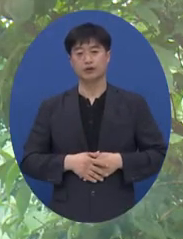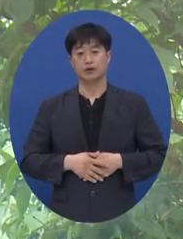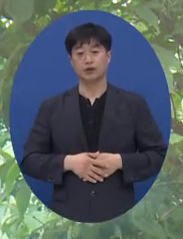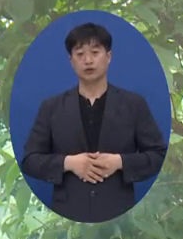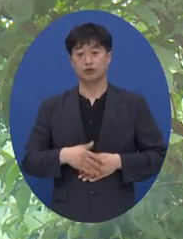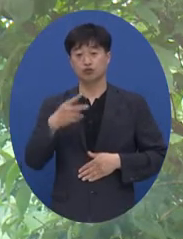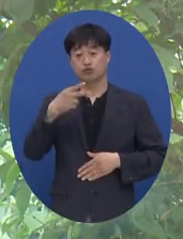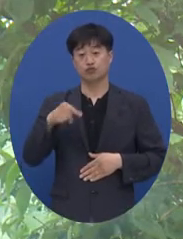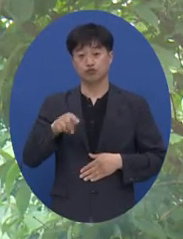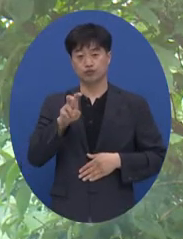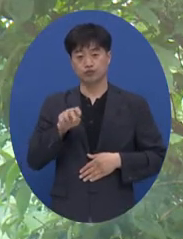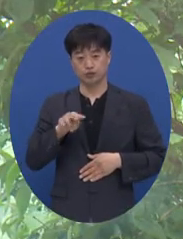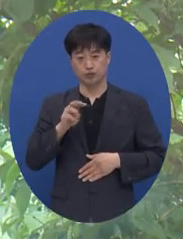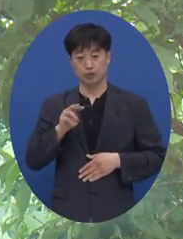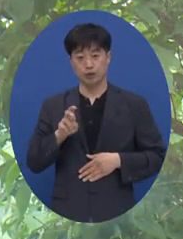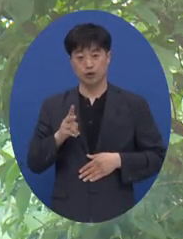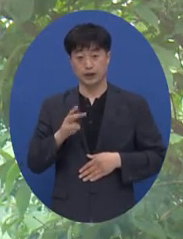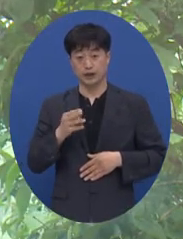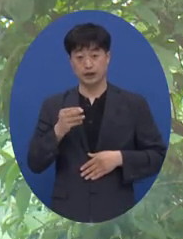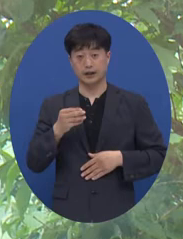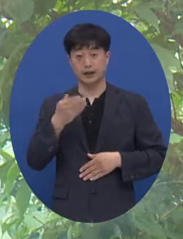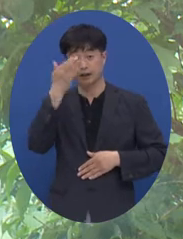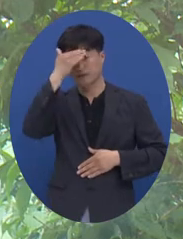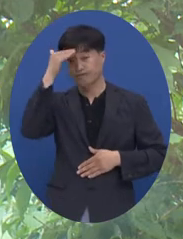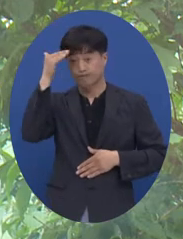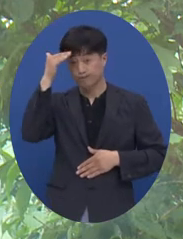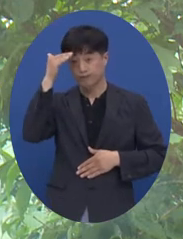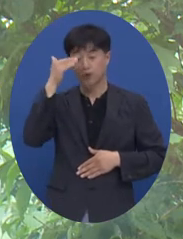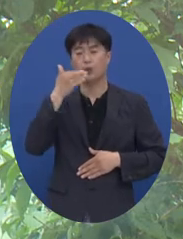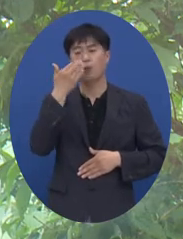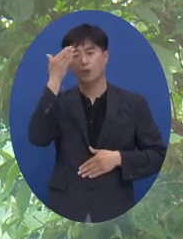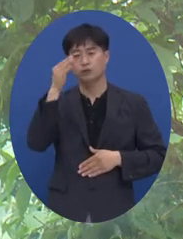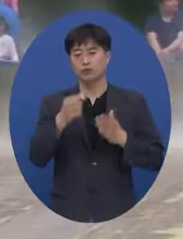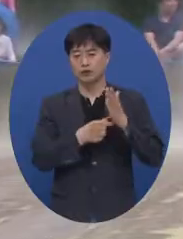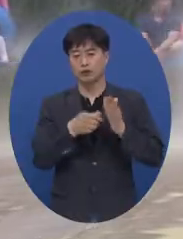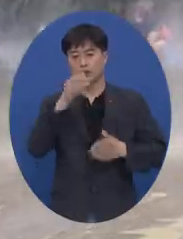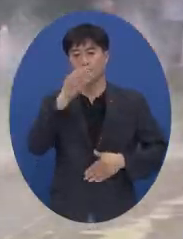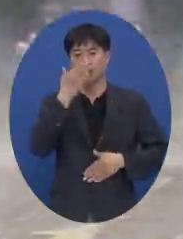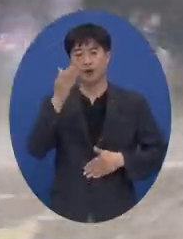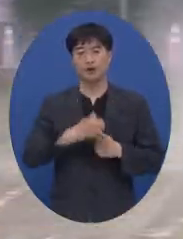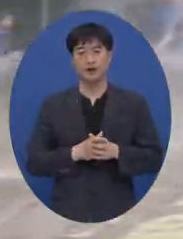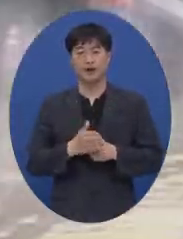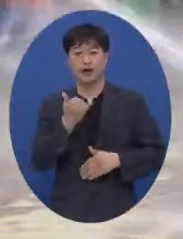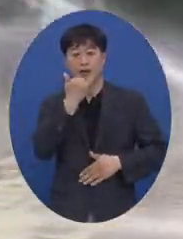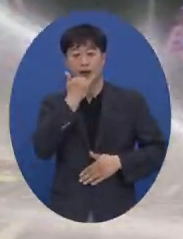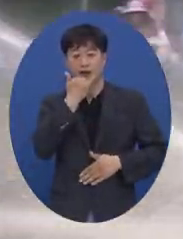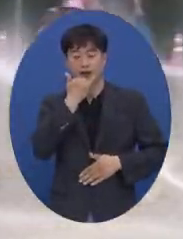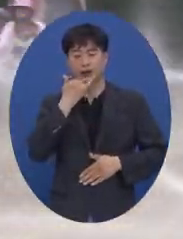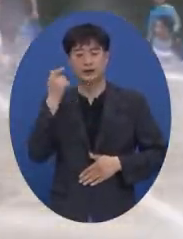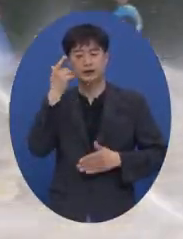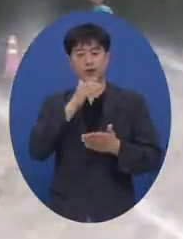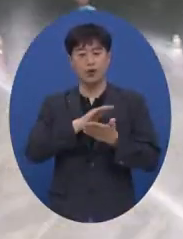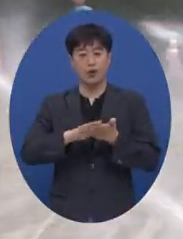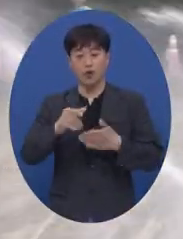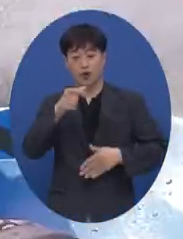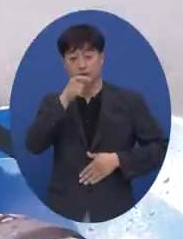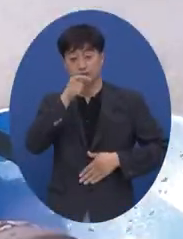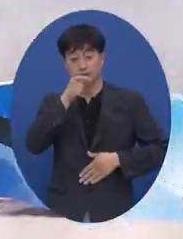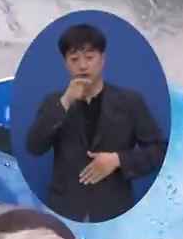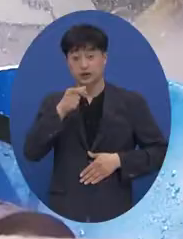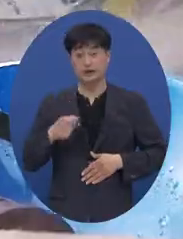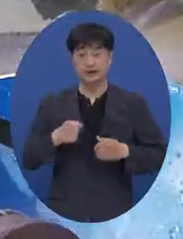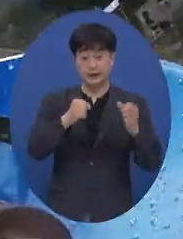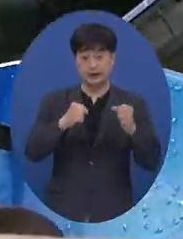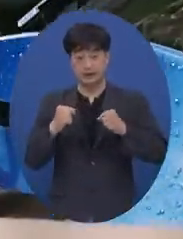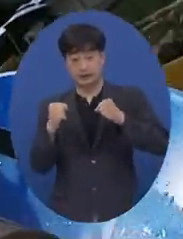두물머리를 바라보며 녹차를 무료로 드실 수도 있습니다 가평 에서는 시원한 물살을 가르며 썰매를